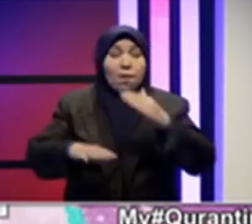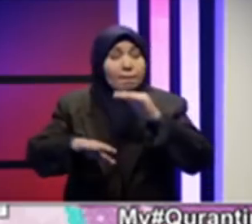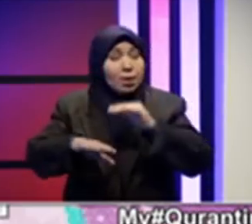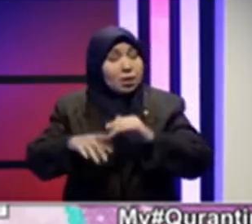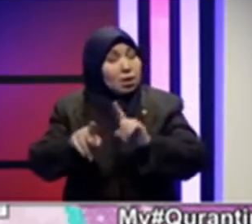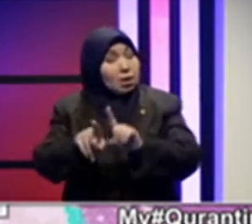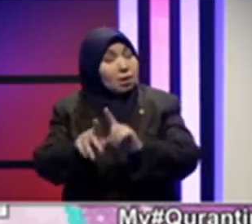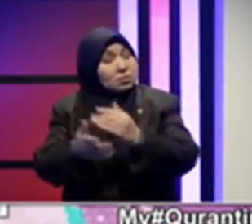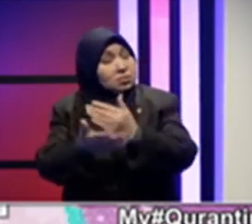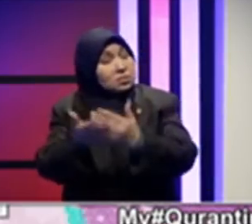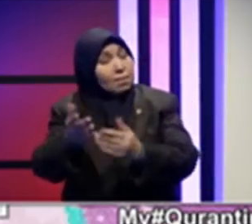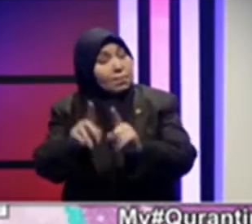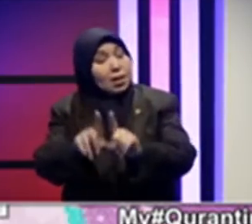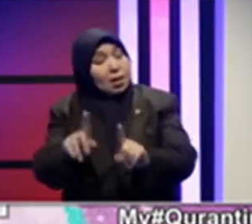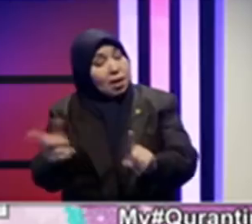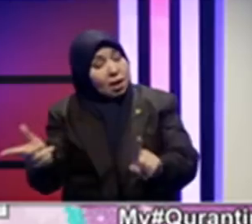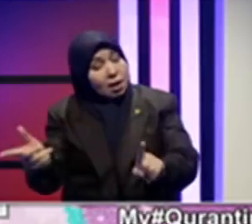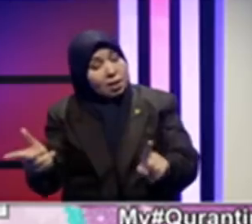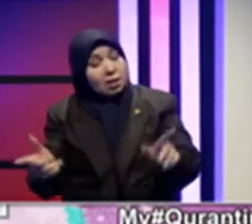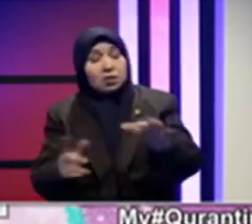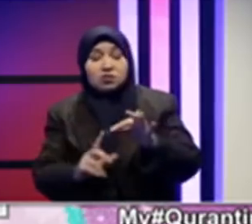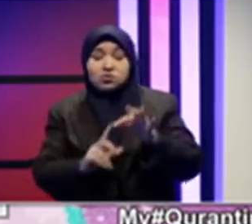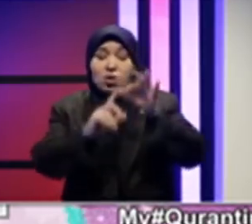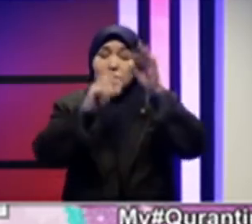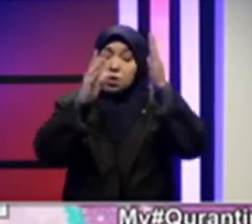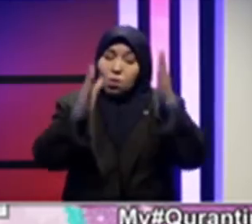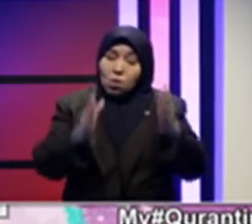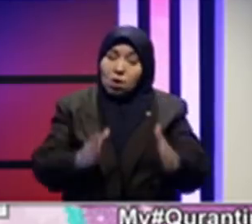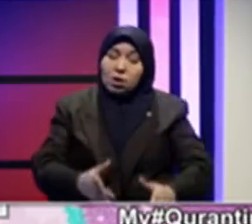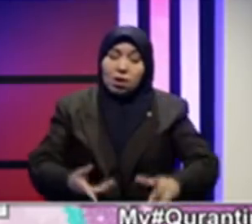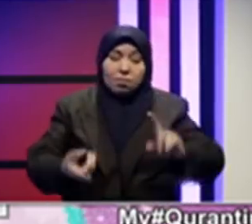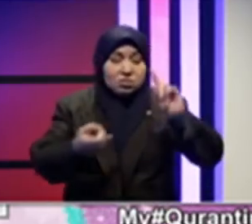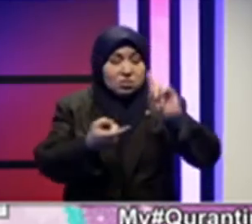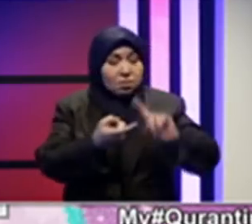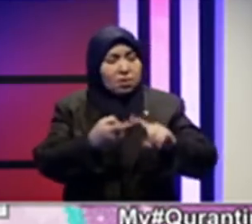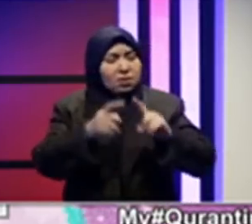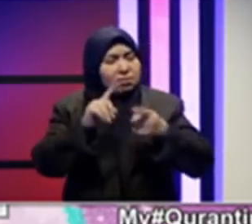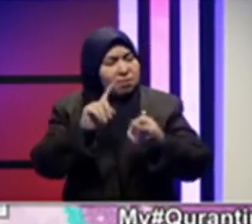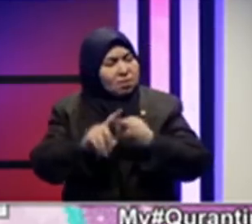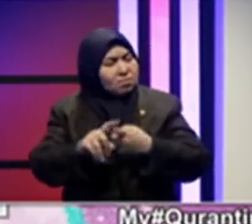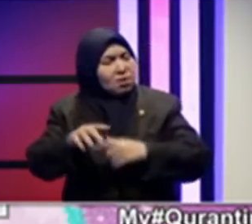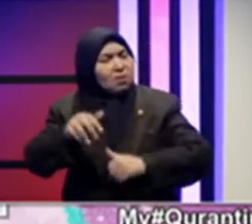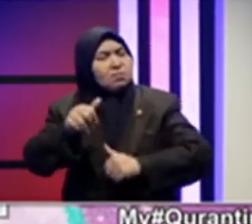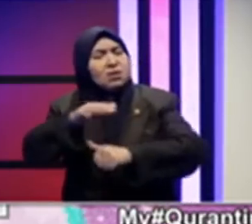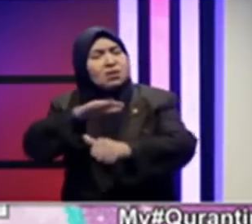بَعْضُهُمْ لِبَعْضٍ عَدُوٌّ إِلَّا